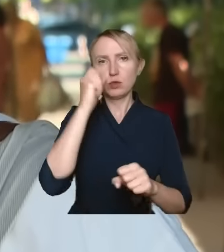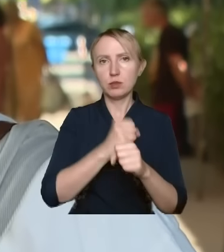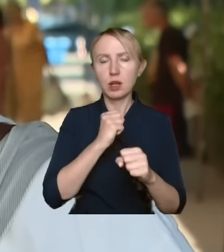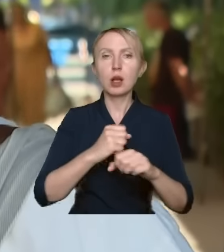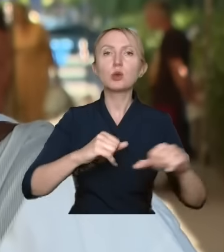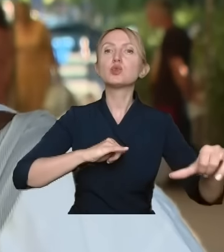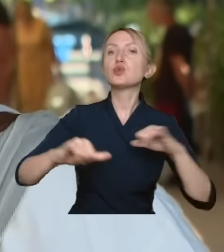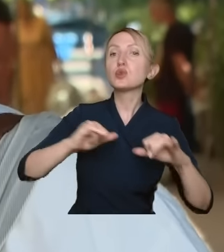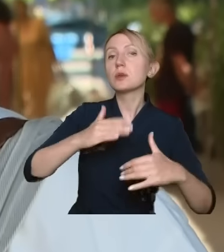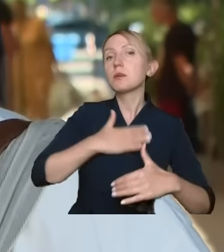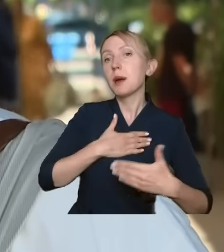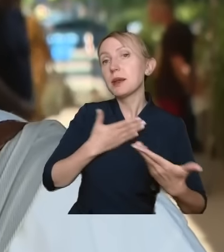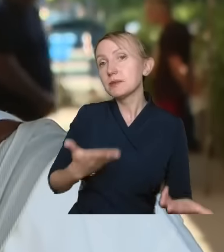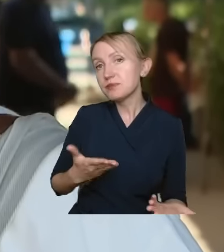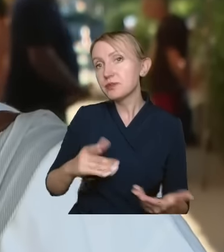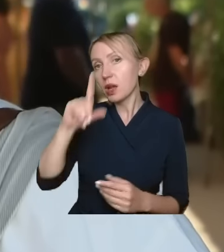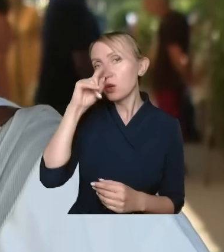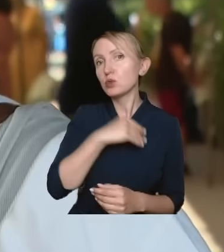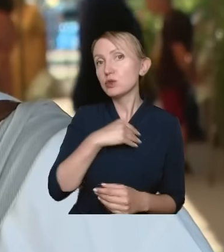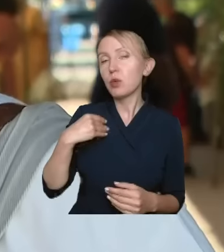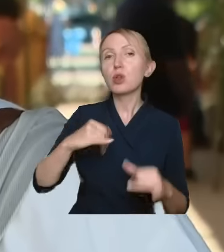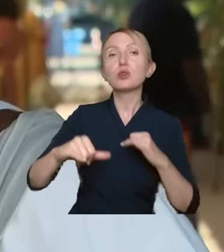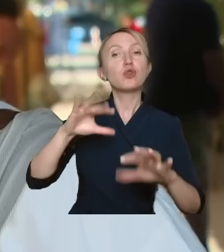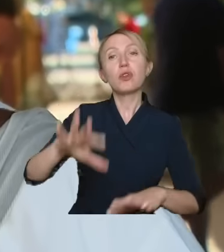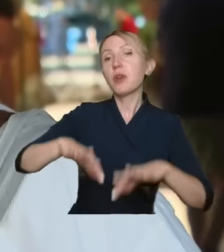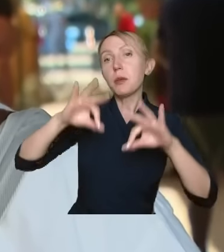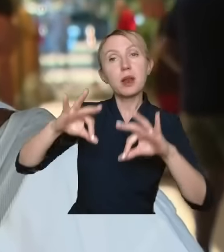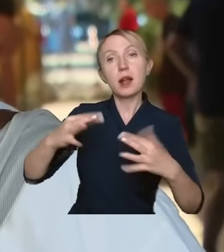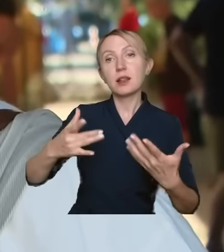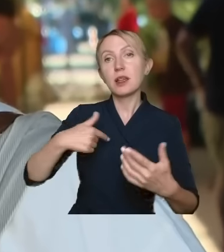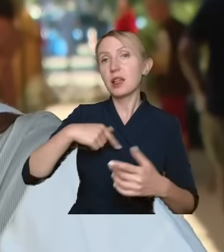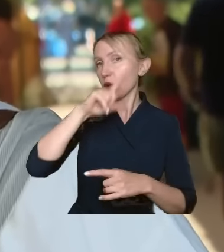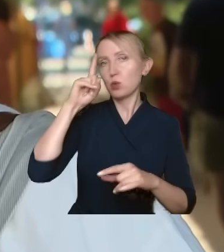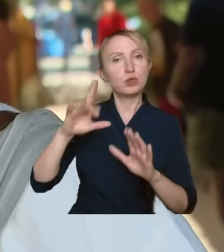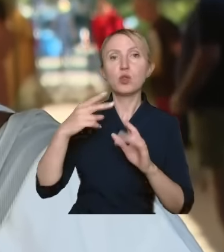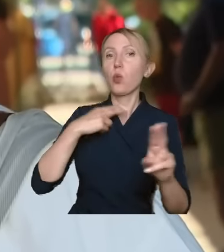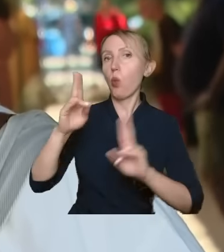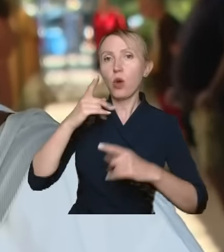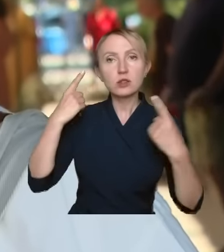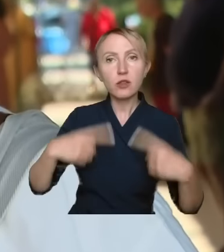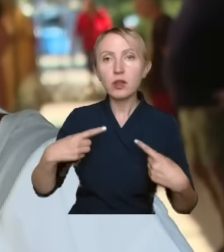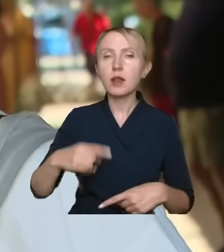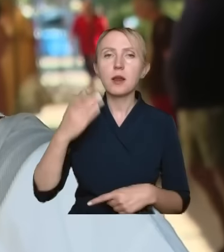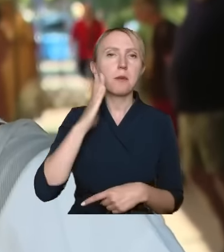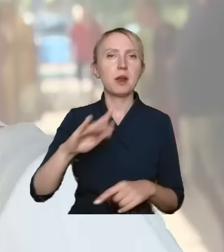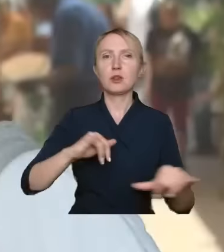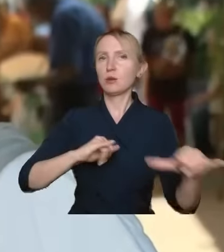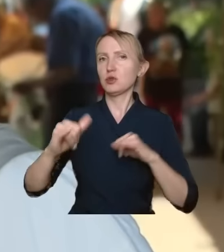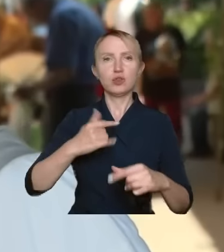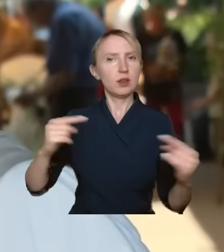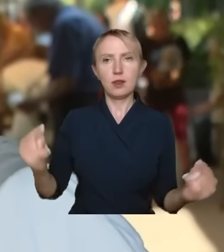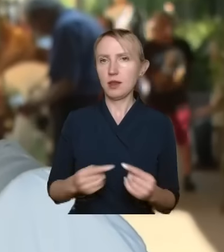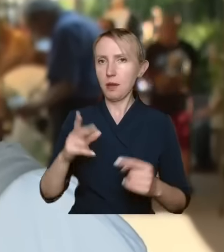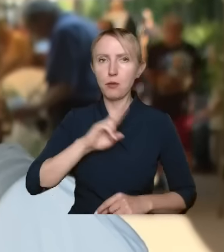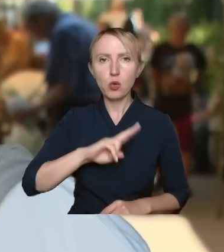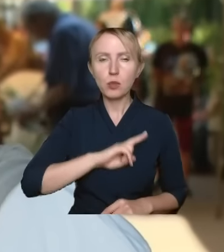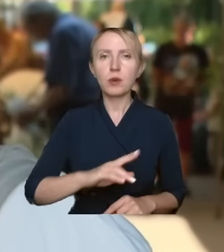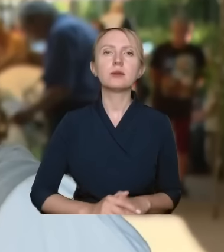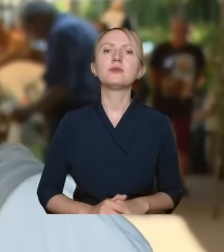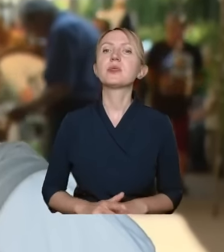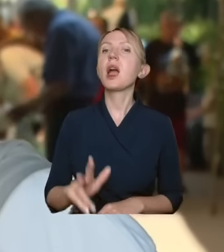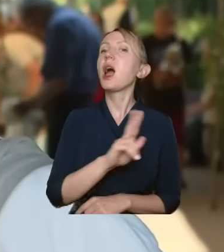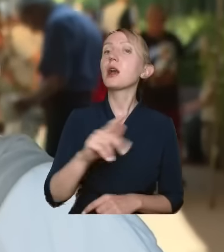mamy jaki mamy. Polacy taki rząd wybrali. Ja na takich ludzi nie głosowałam i bardzo mi ten rząd nie odpowiada. Każdy, kto się